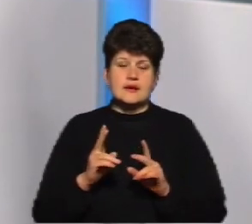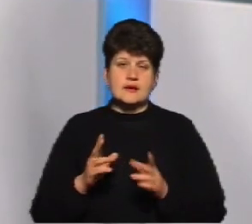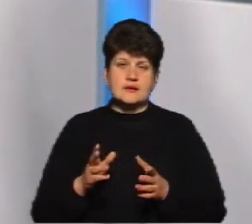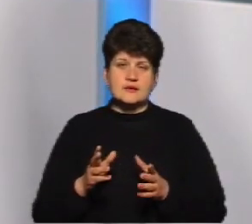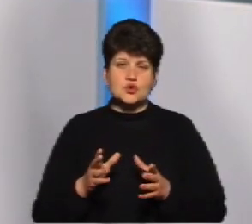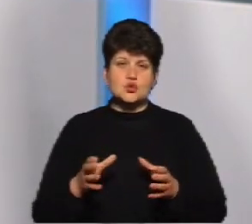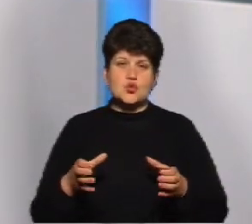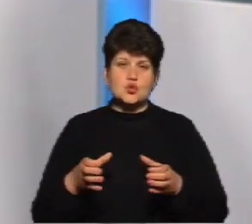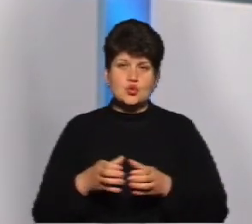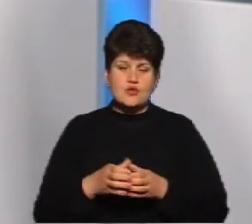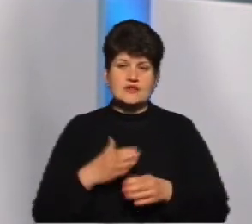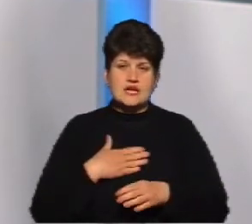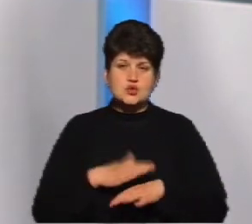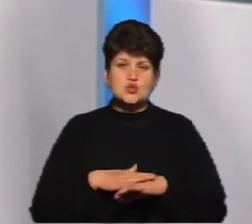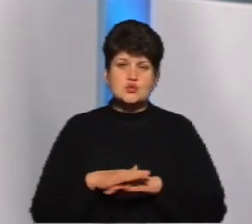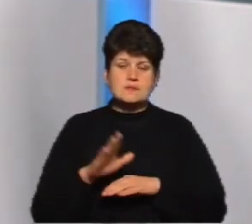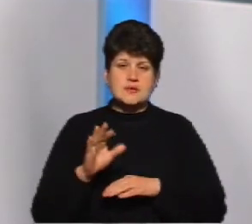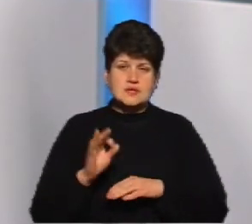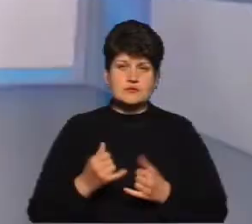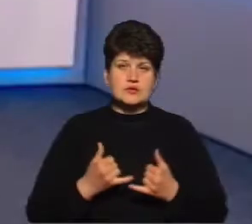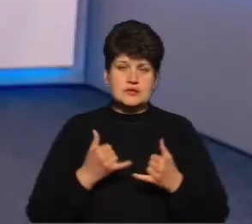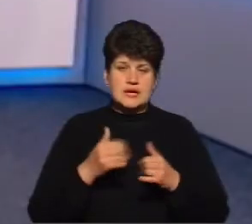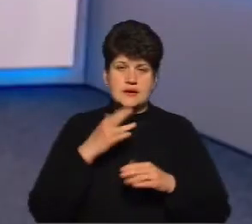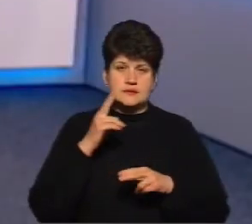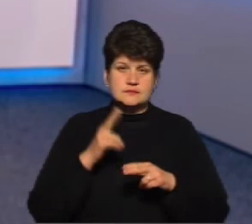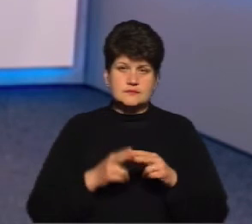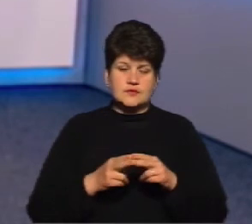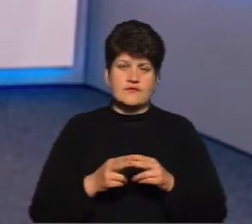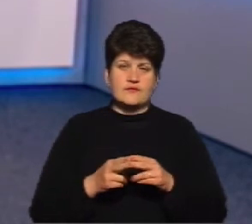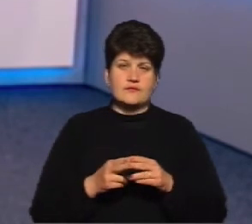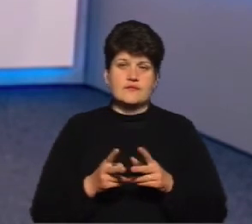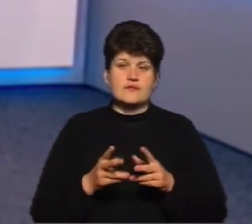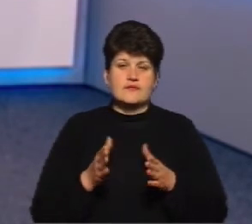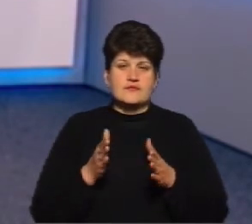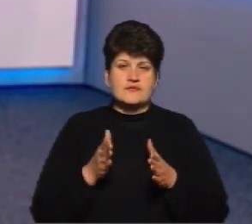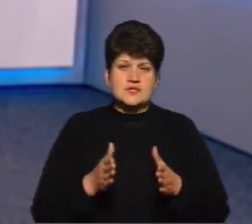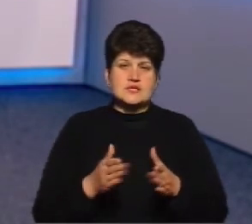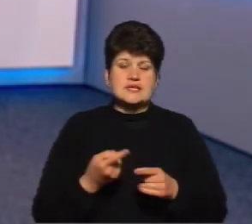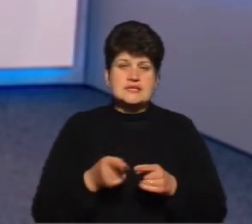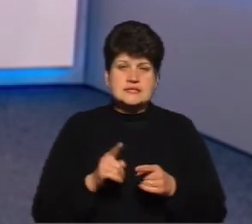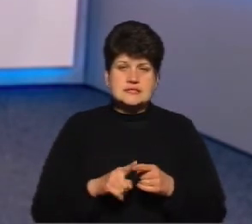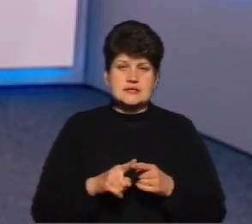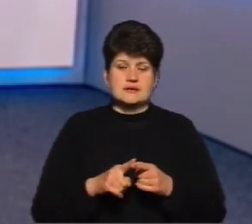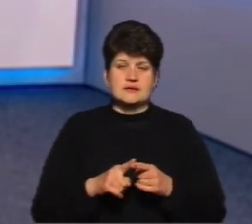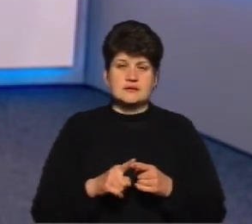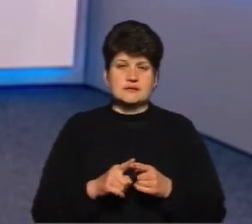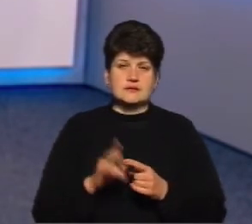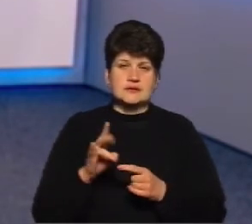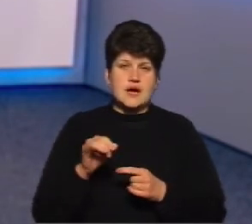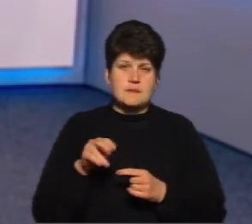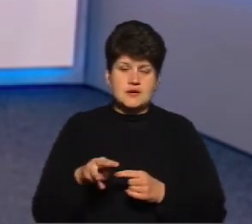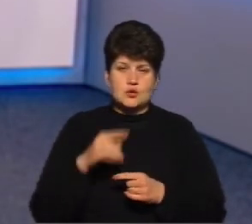згуртовувати наше суспільство для остаточної відсічі цих агресивних намірів Російської Федерації. То